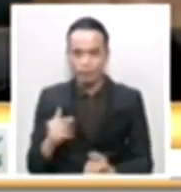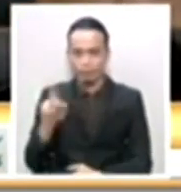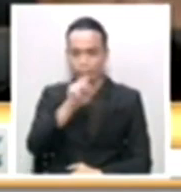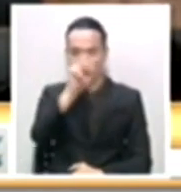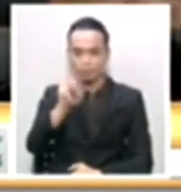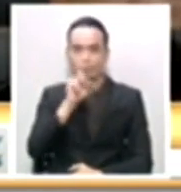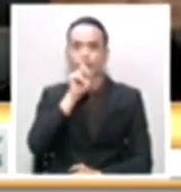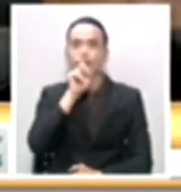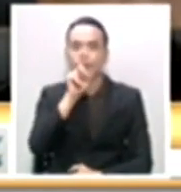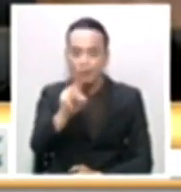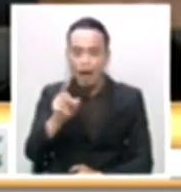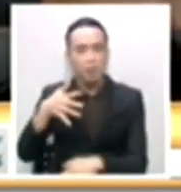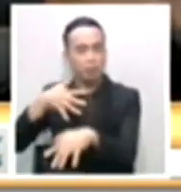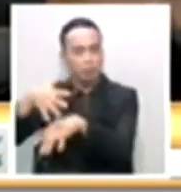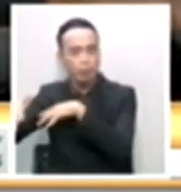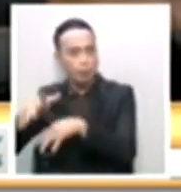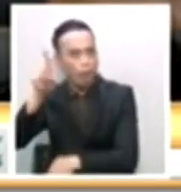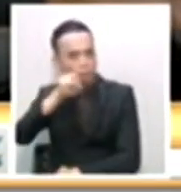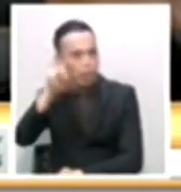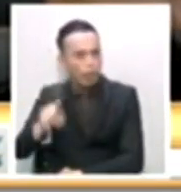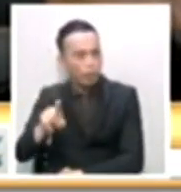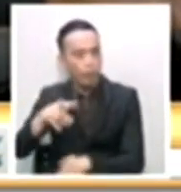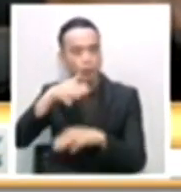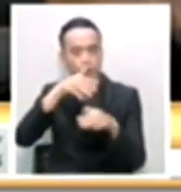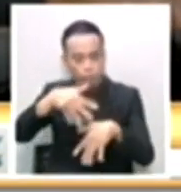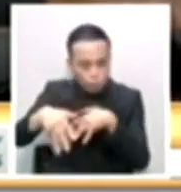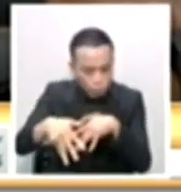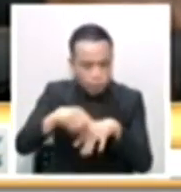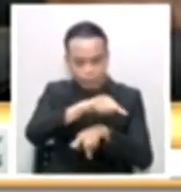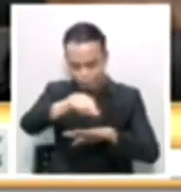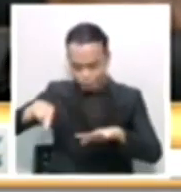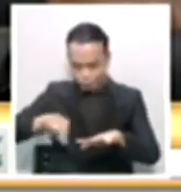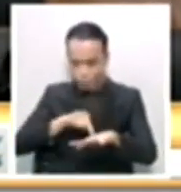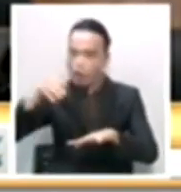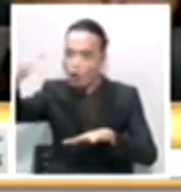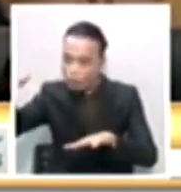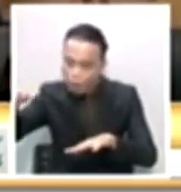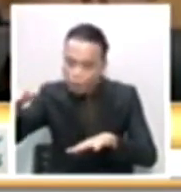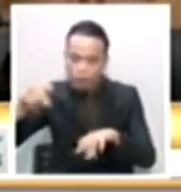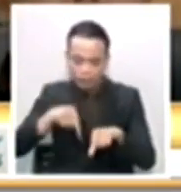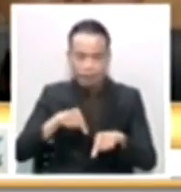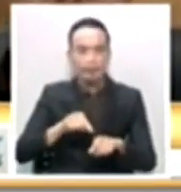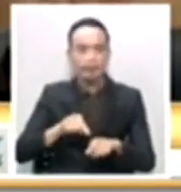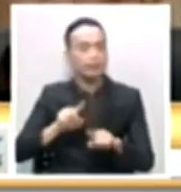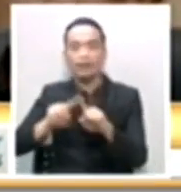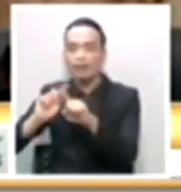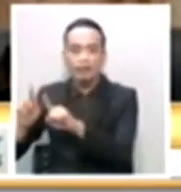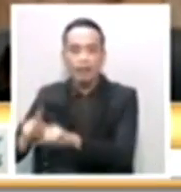ยเคลือบแคลงมากมายจากประชาชนทั้งในพื้นที่และนอกพื้นที่ซึ่งเป็นที่มาของคำถามของผม